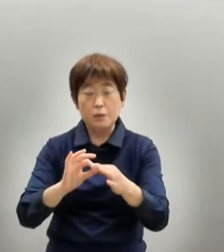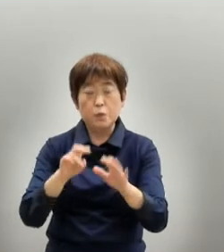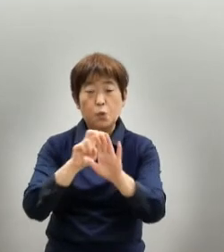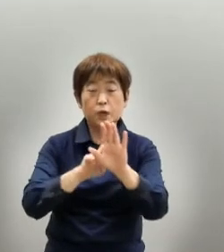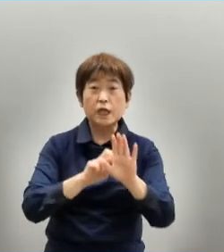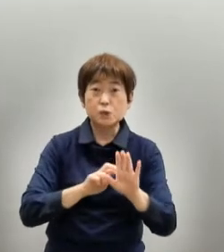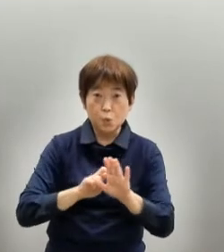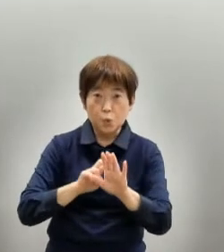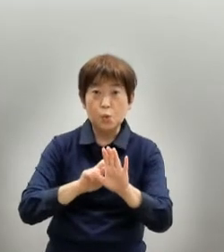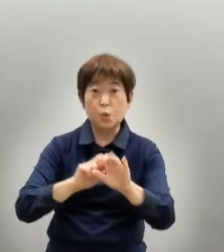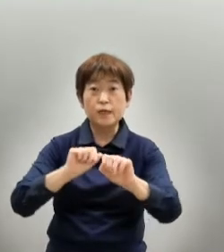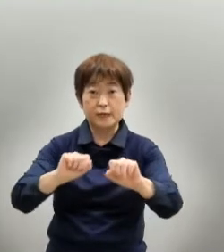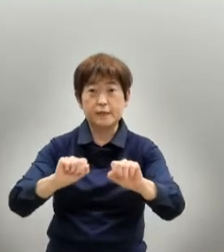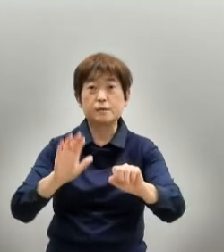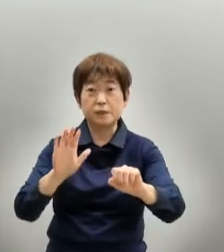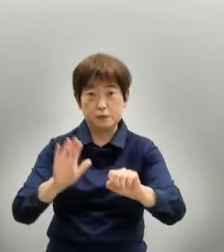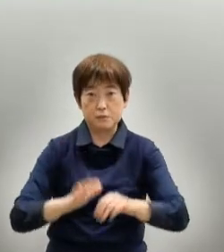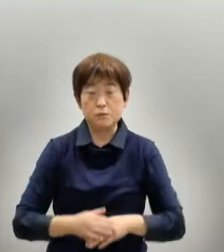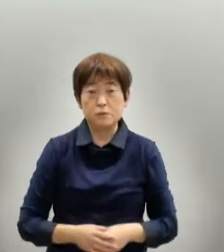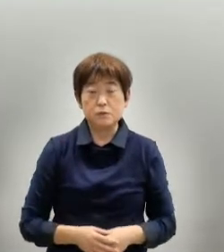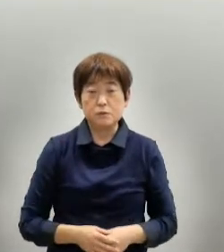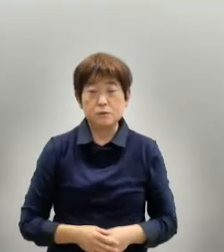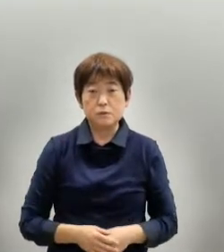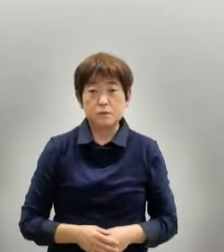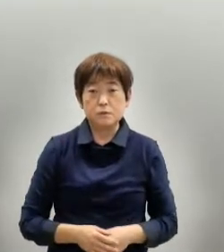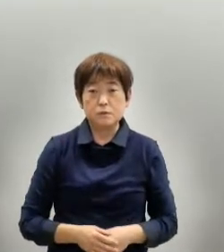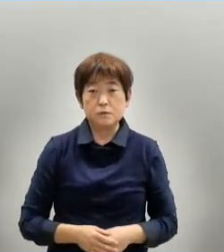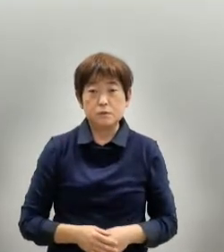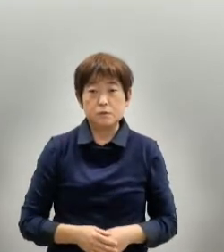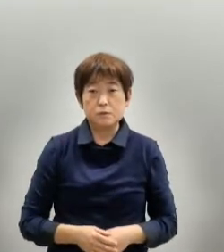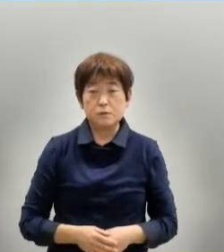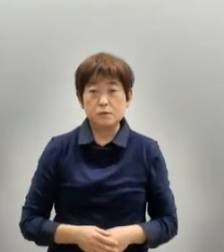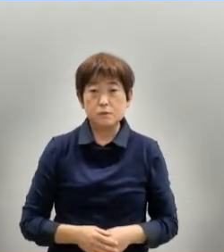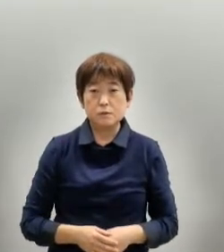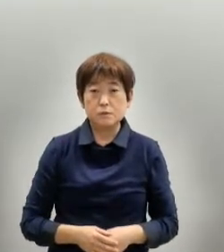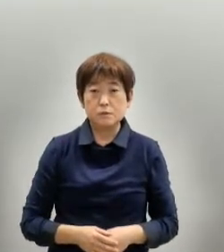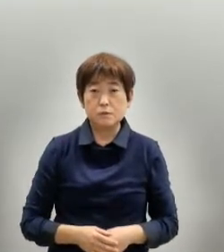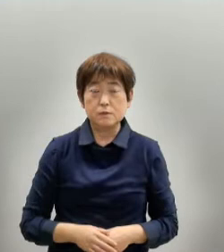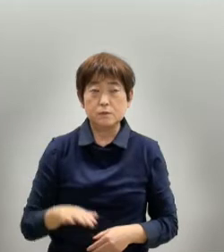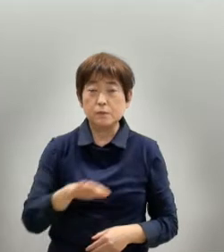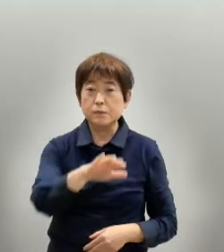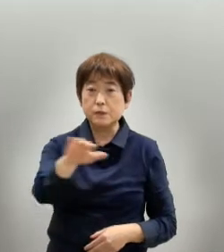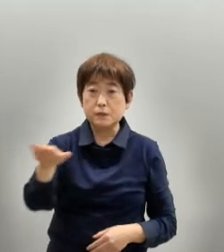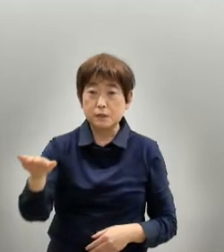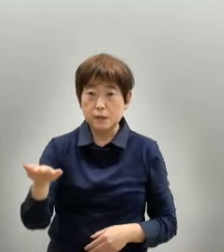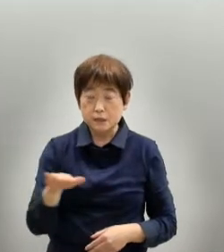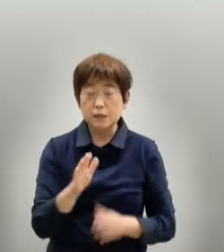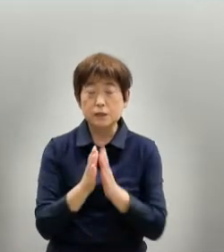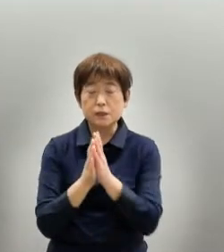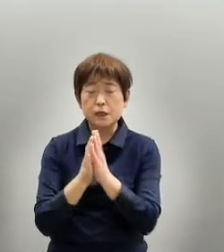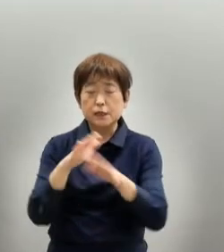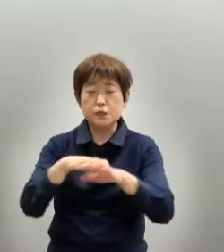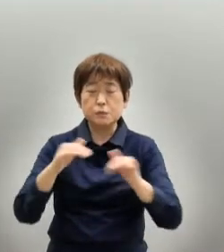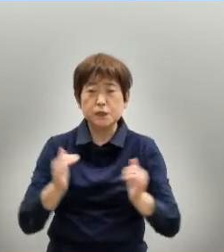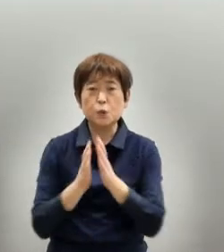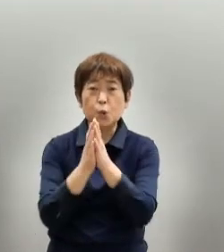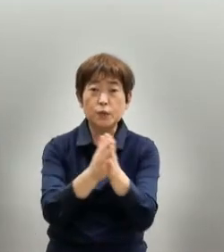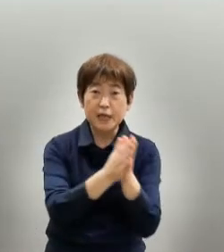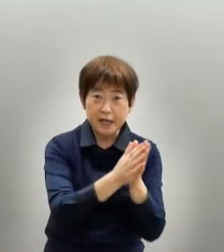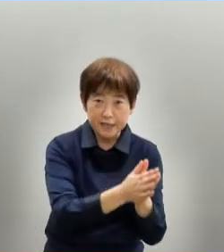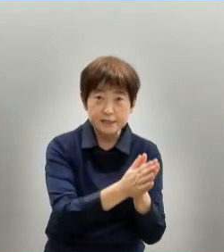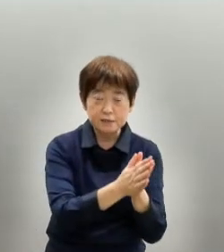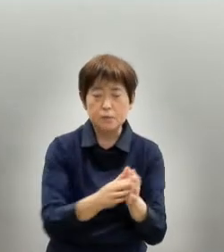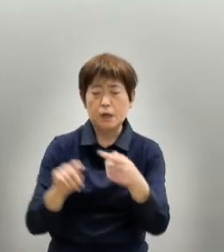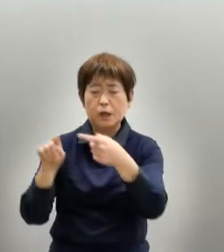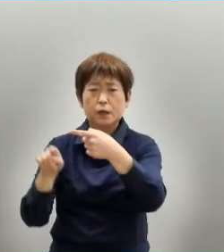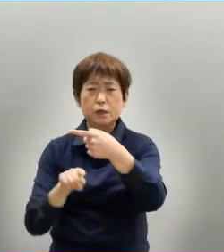検討しているものも出てきますので、ご説明させていただきます。でこれは市民の皆さんのへのお願いということで、一人一人基本的な